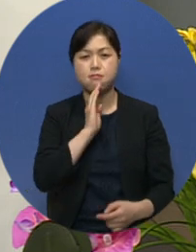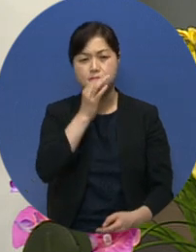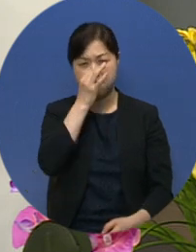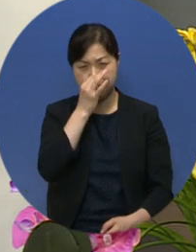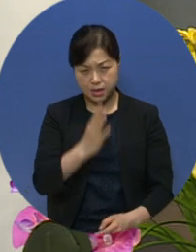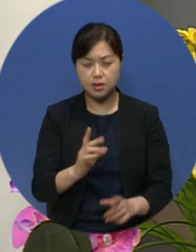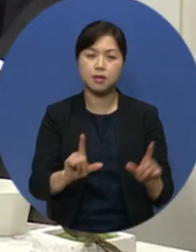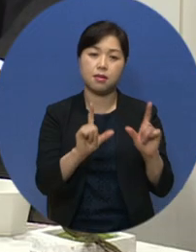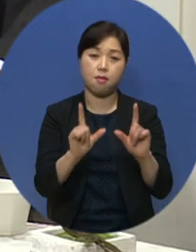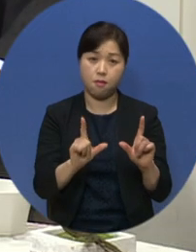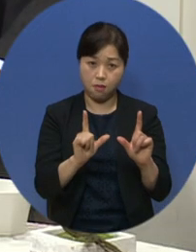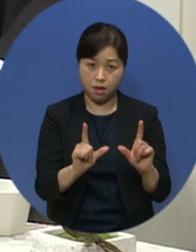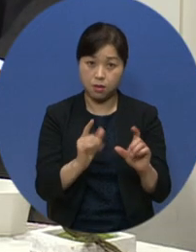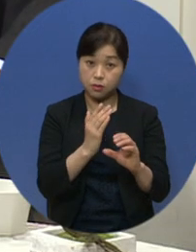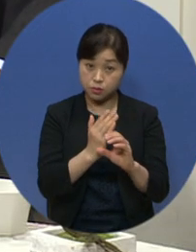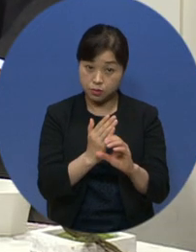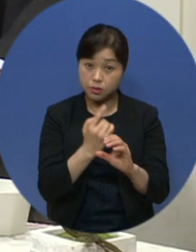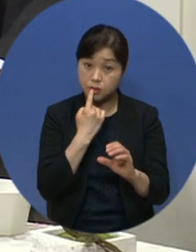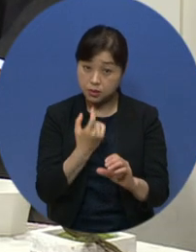같습니다